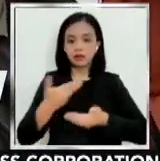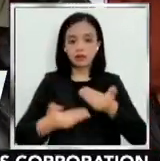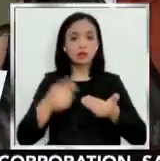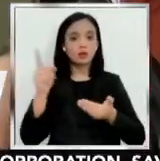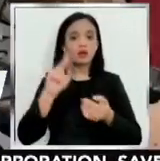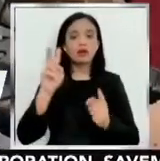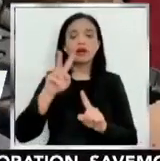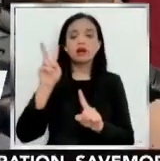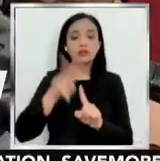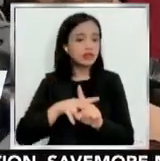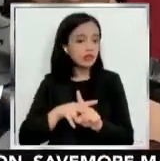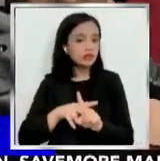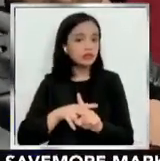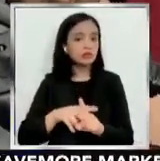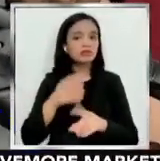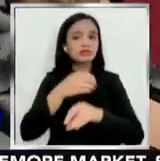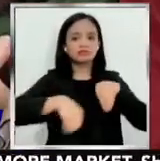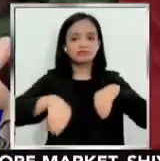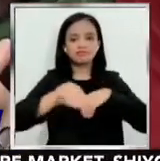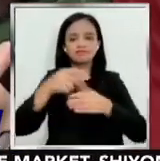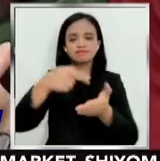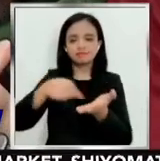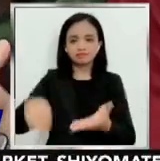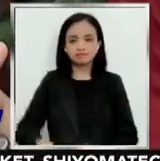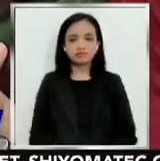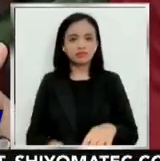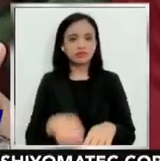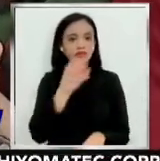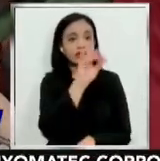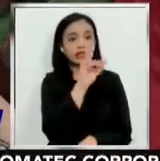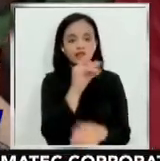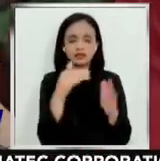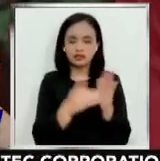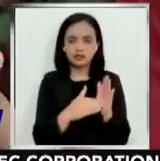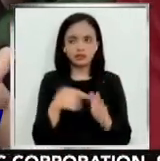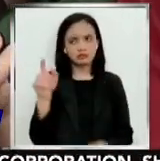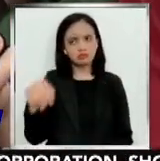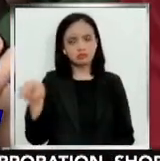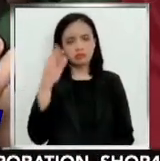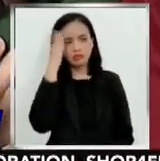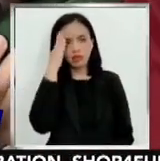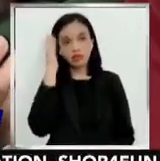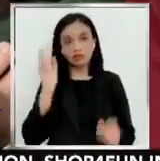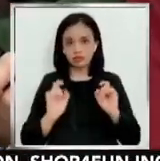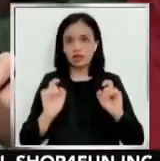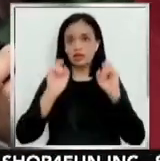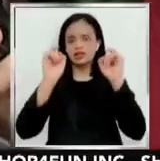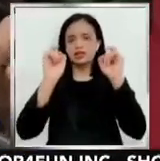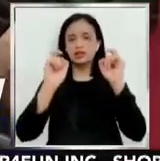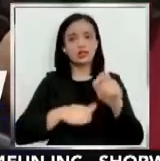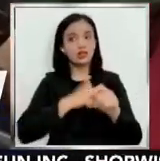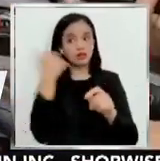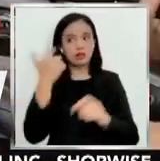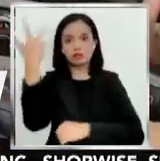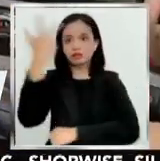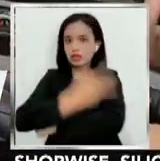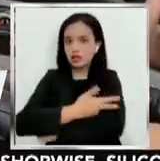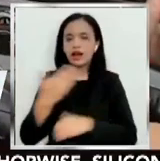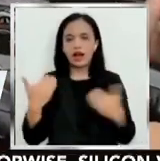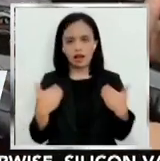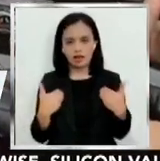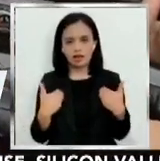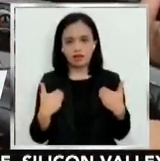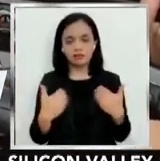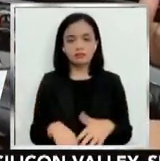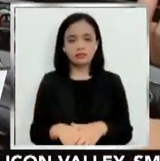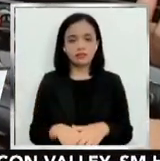ng bayad. 180,000 po. Inalam nila, mabilis nga. Ang iba, 3 days, meron na. So, nagtiwala